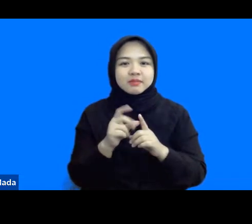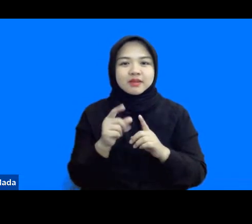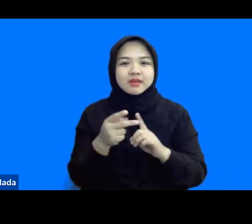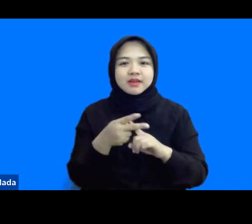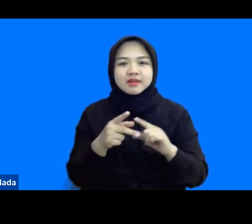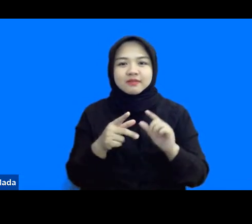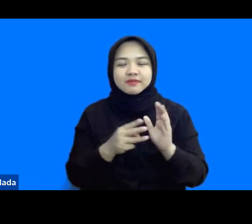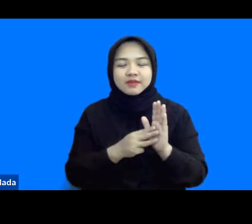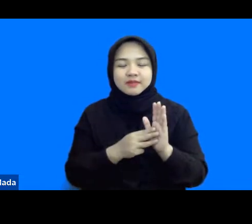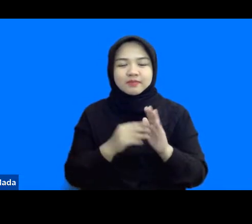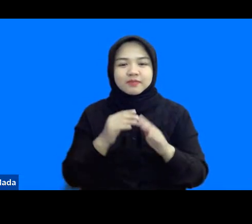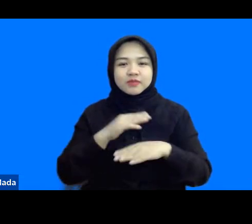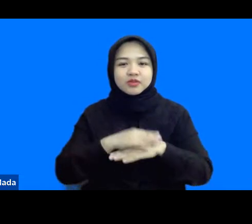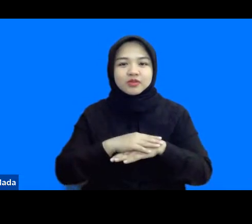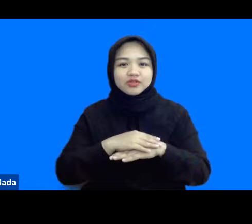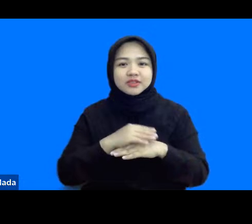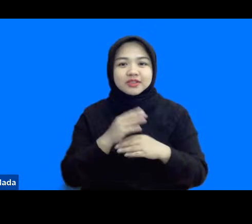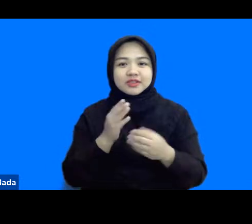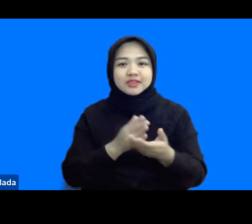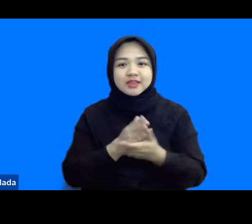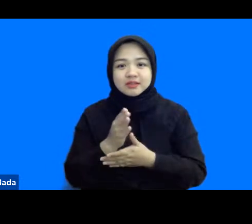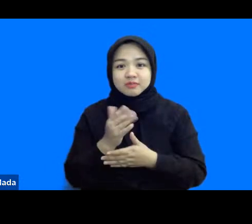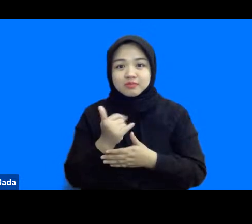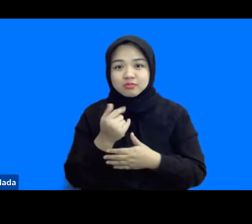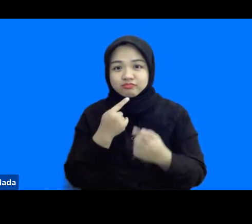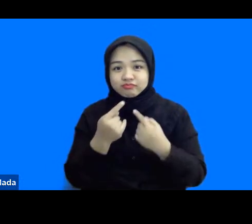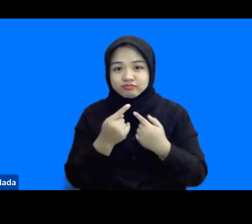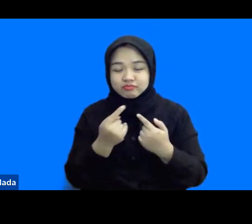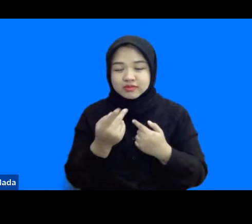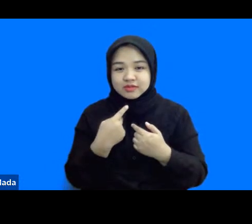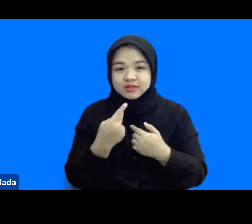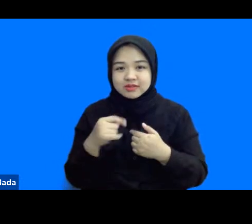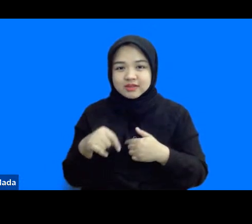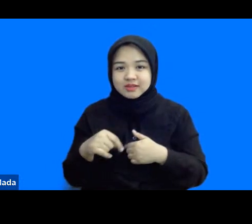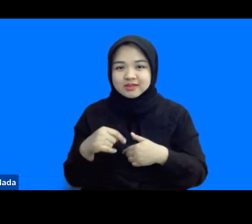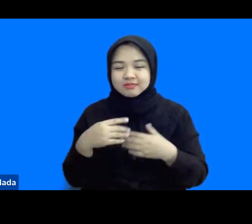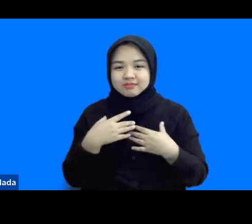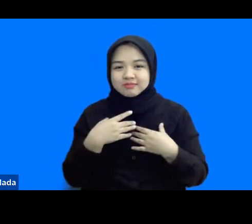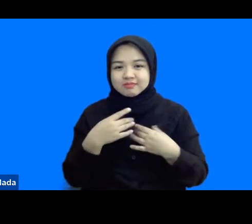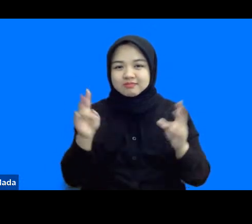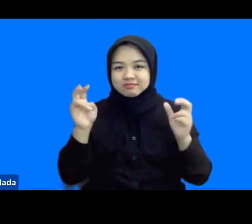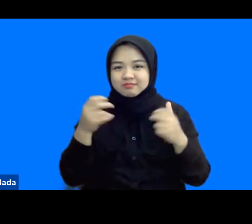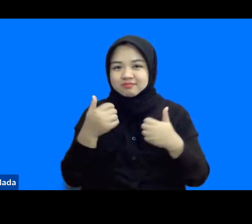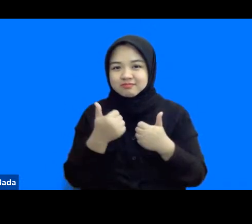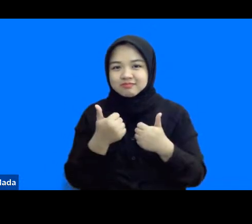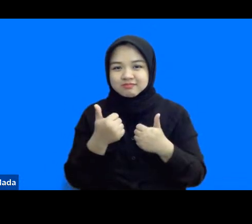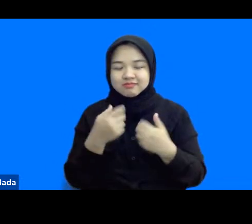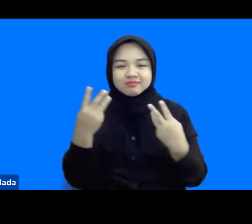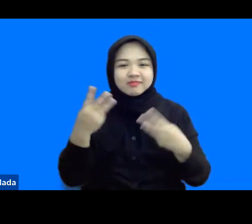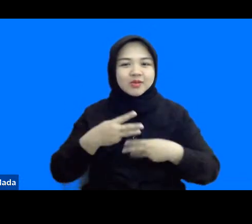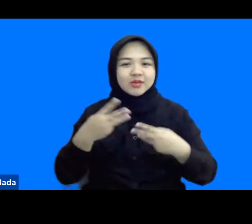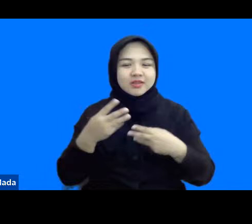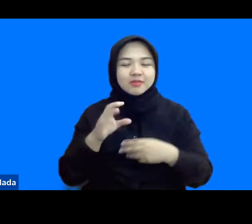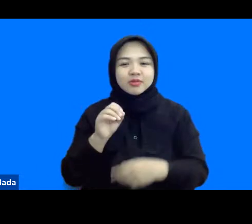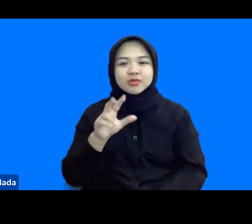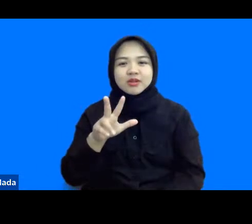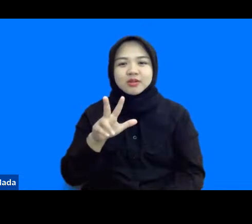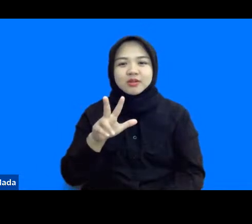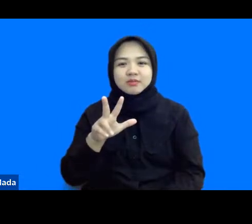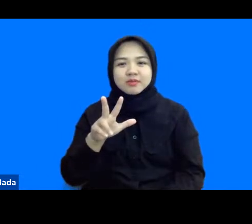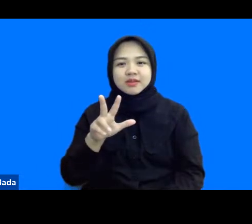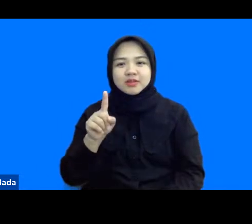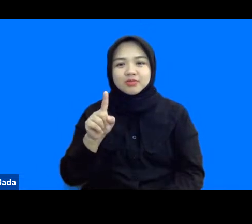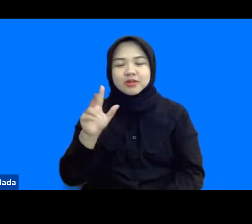News Channel. Yang ingin berinteraksi, karena topik kita tentu saja menarik ya, silakan Anda bisa WhatsApp di